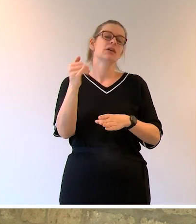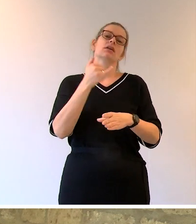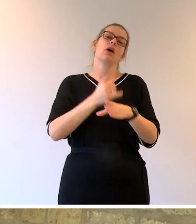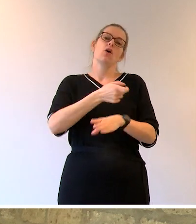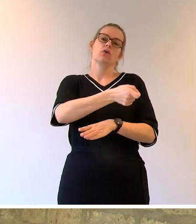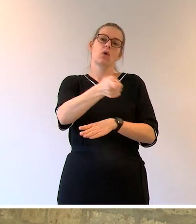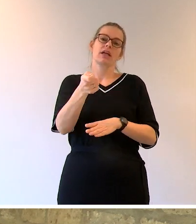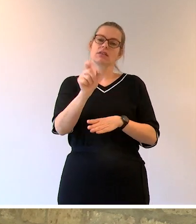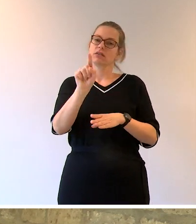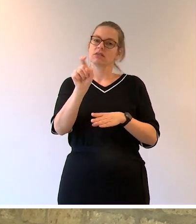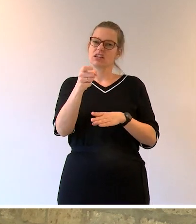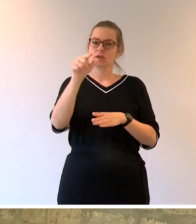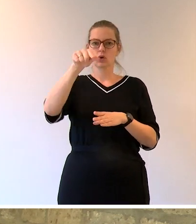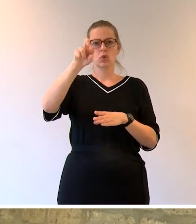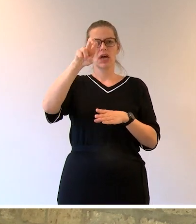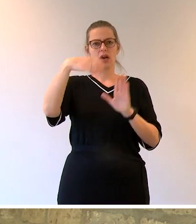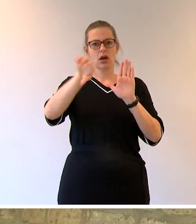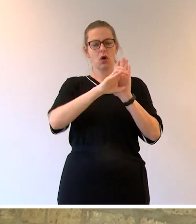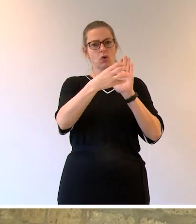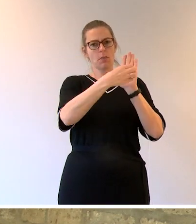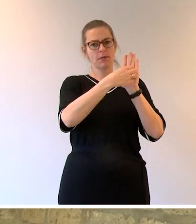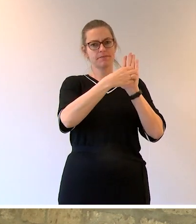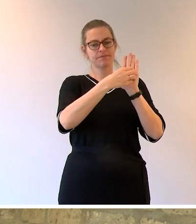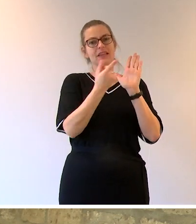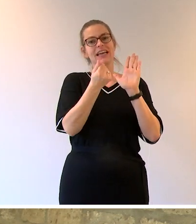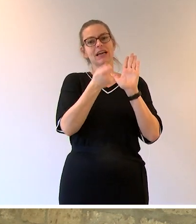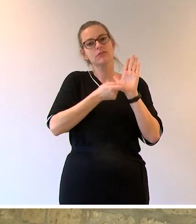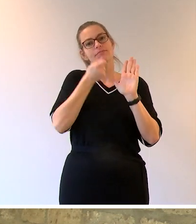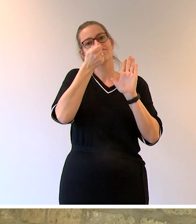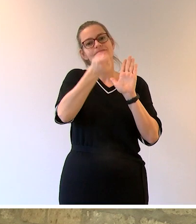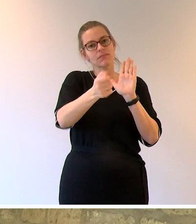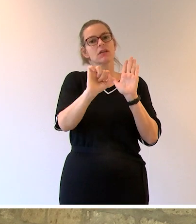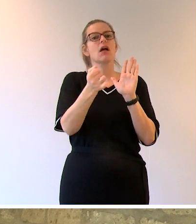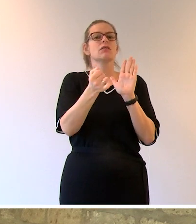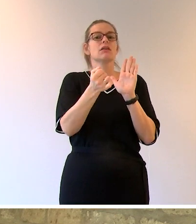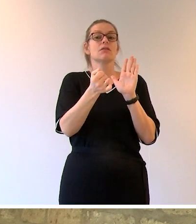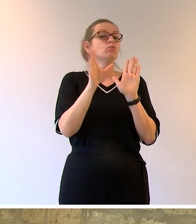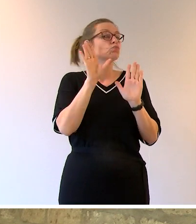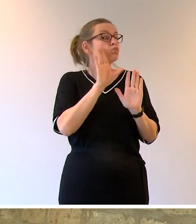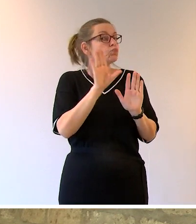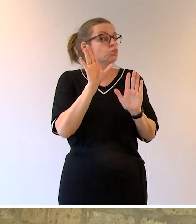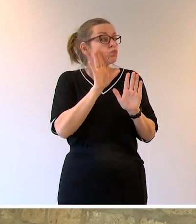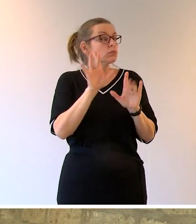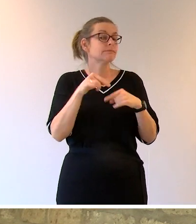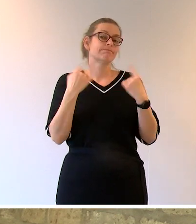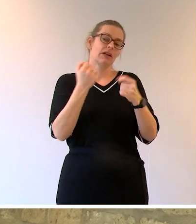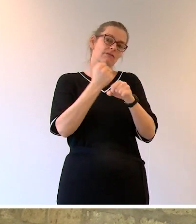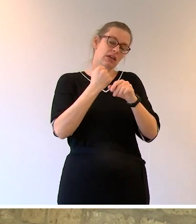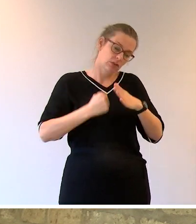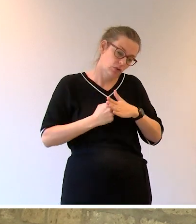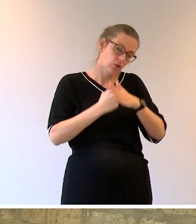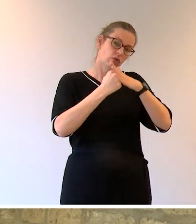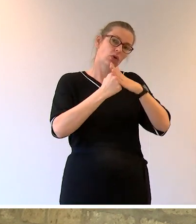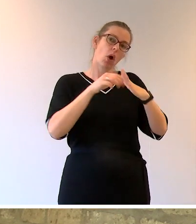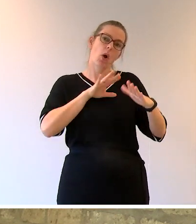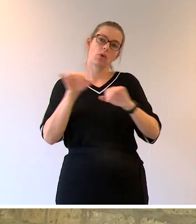Er verschijnt straks een QR-code in beeld waarmee u een gift kunt overmaken. Fijn als u op deze manier ons werk wilt steunen en zo